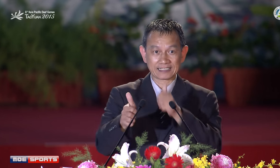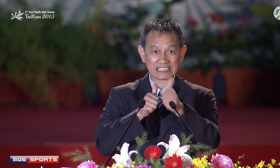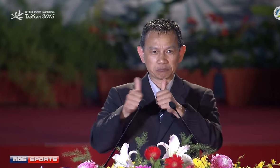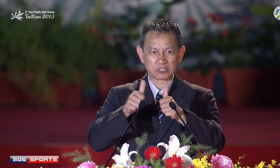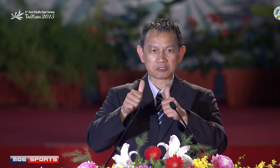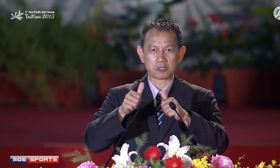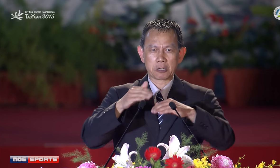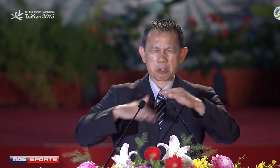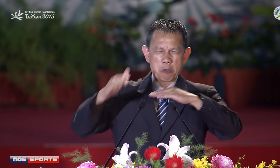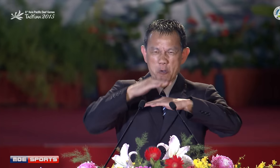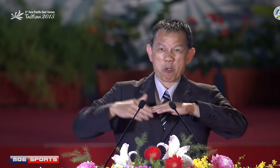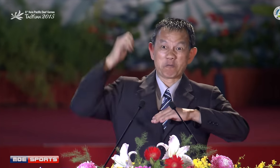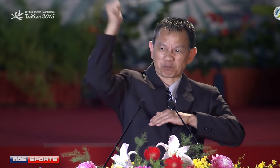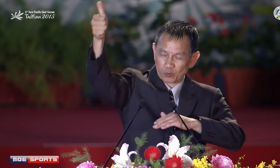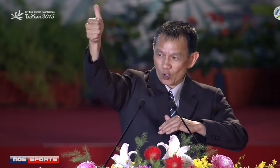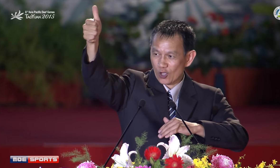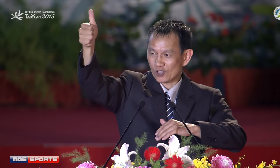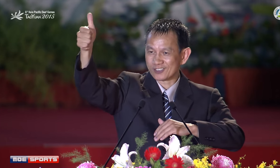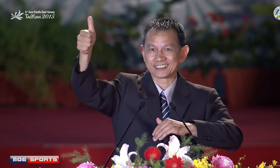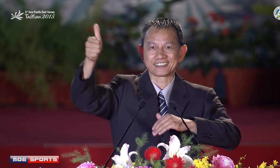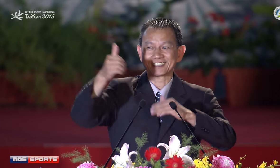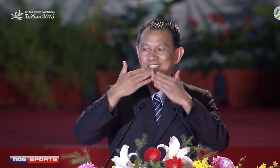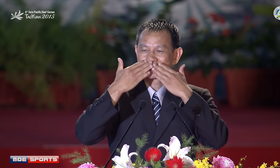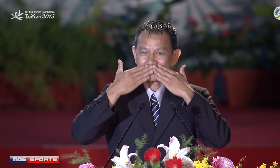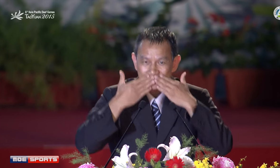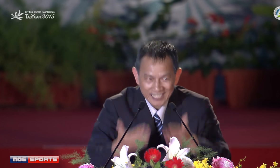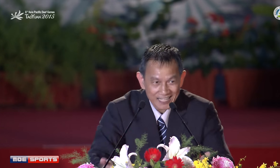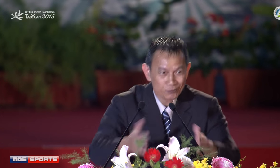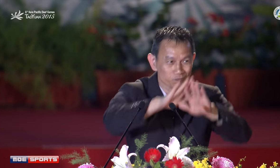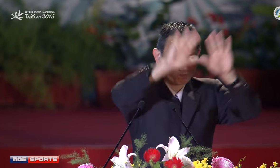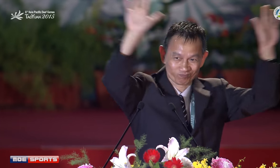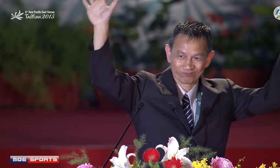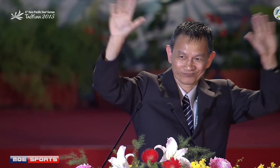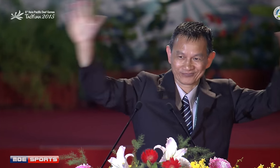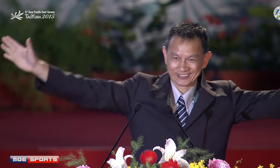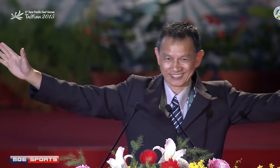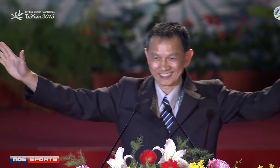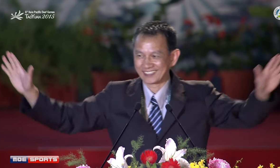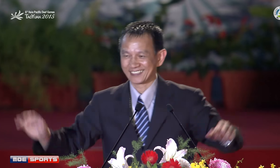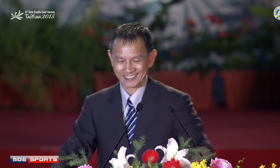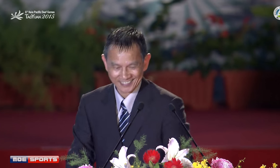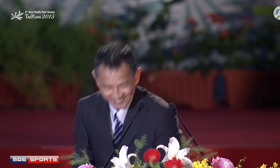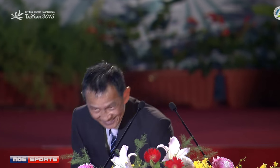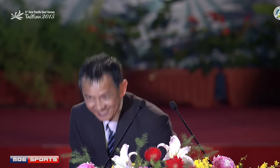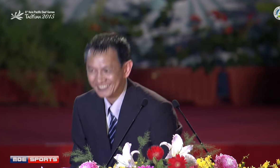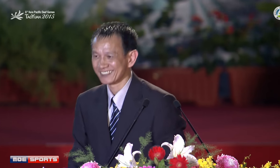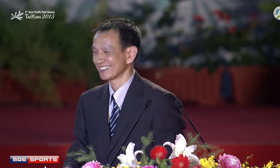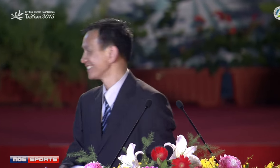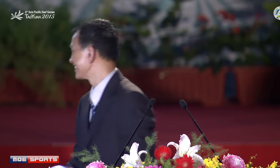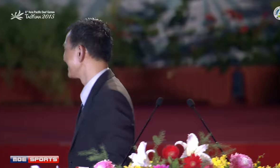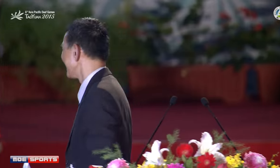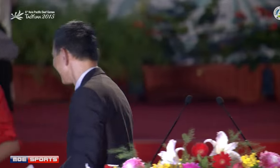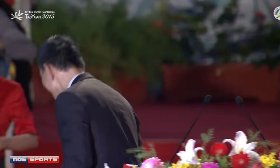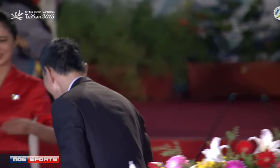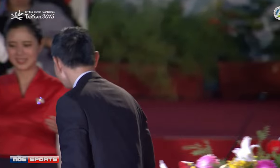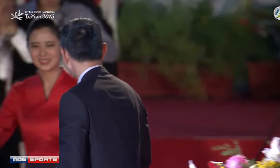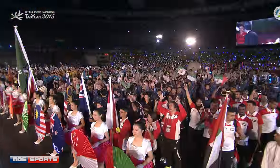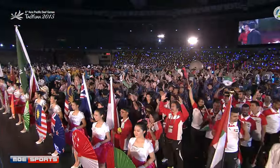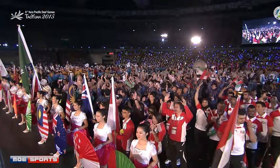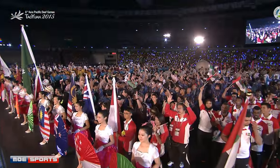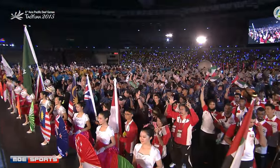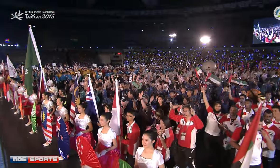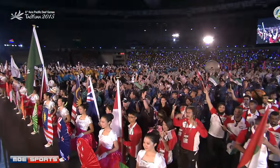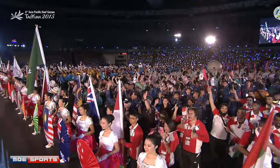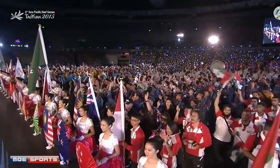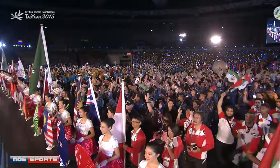健康，希望赛会期间我们能够拿到很好的成绩。谢谢大家，谢谢。 谢谢